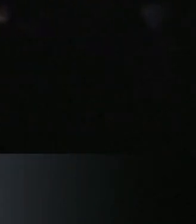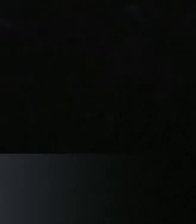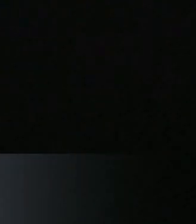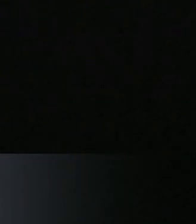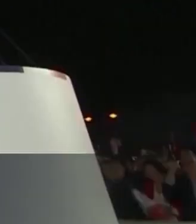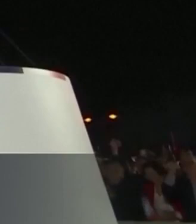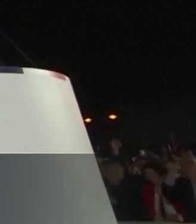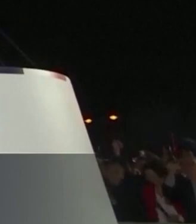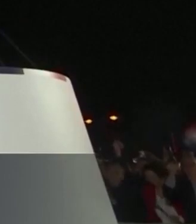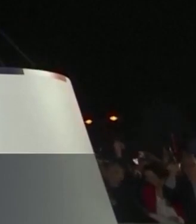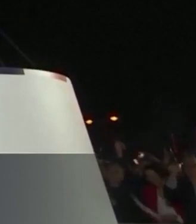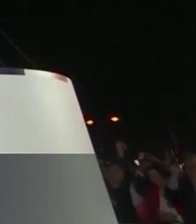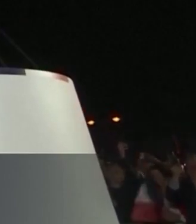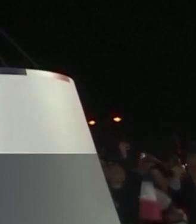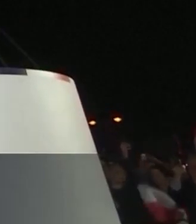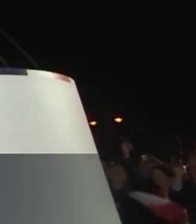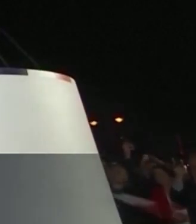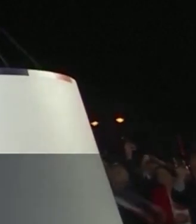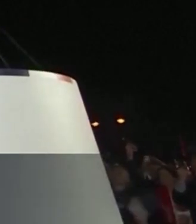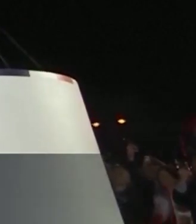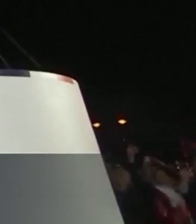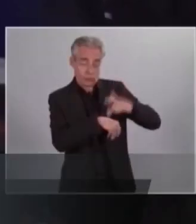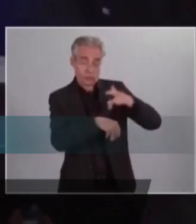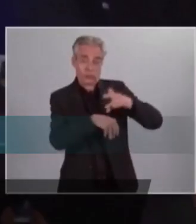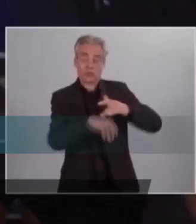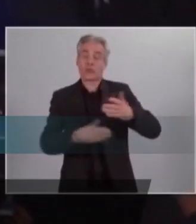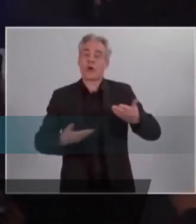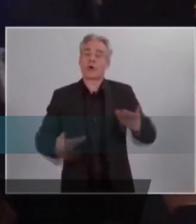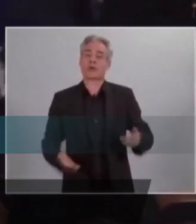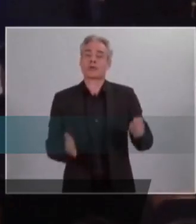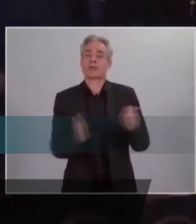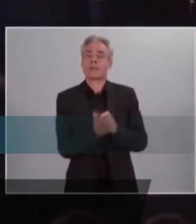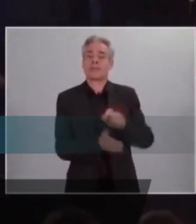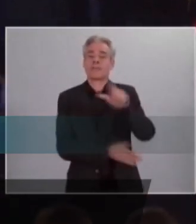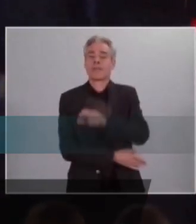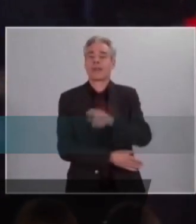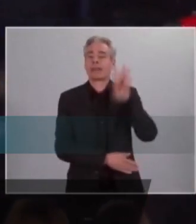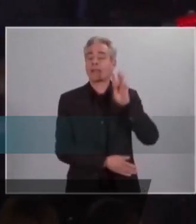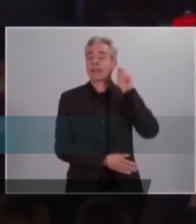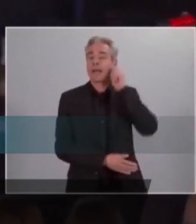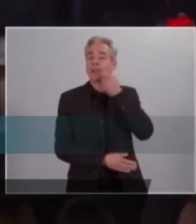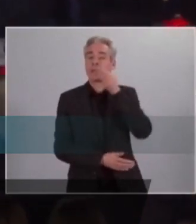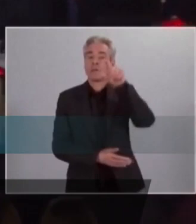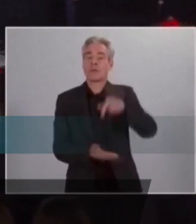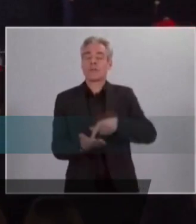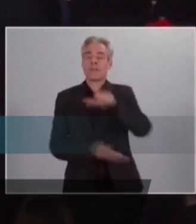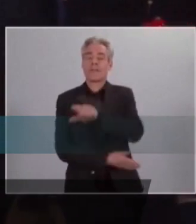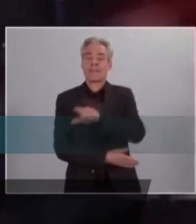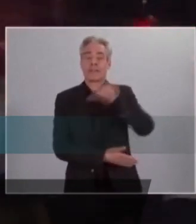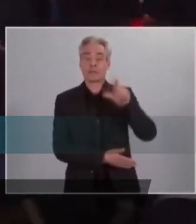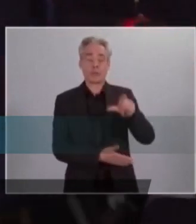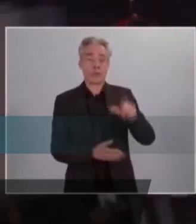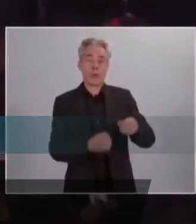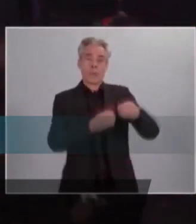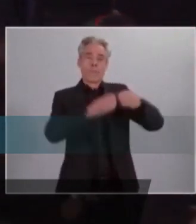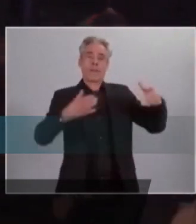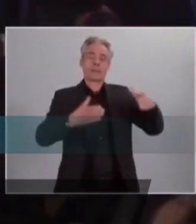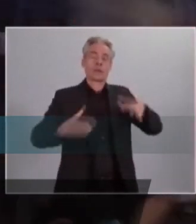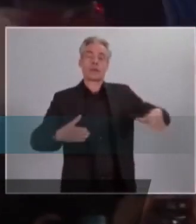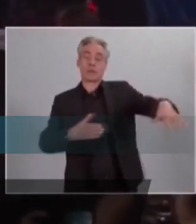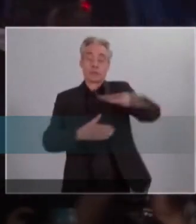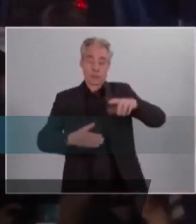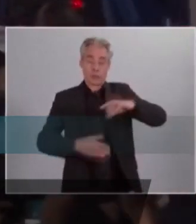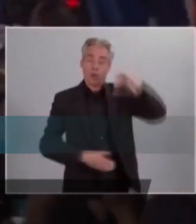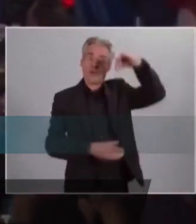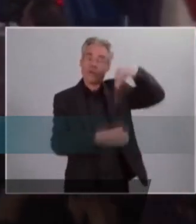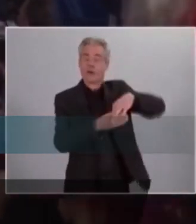以58%的得票率成功连任。 Du 24 avril 2022, une majorité d'entre